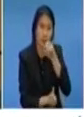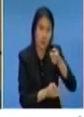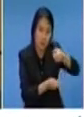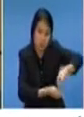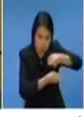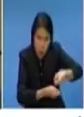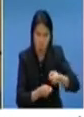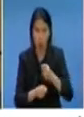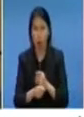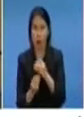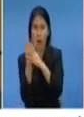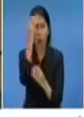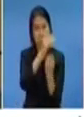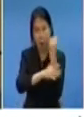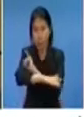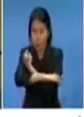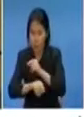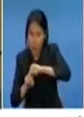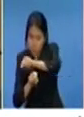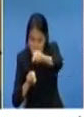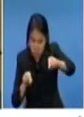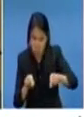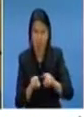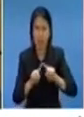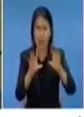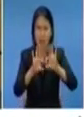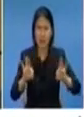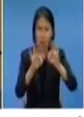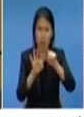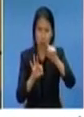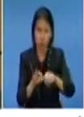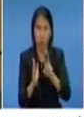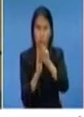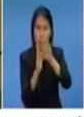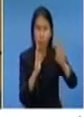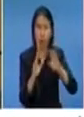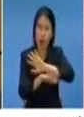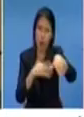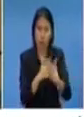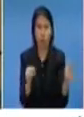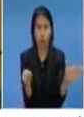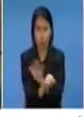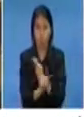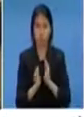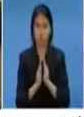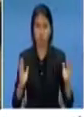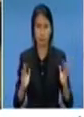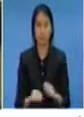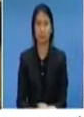างด้านการพลังงานแต่ทั้งนี้ทั้งนั้นเนี่ยก็คงต้องให้ครอบคลุมทั้งระบบค่ะขอบพระคุณค่ะ ขอบคุ